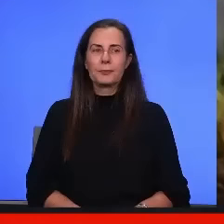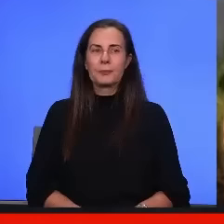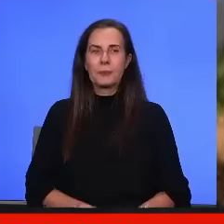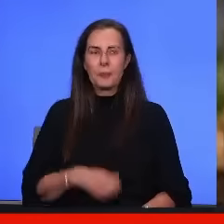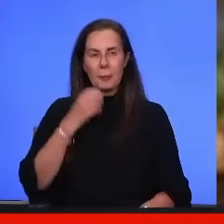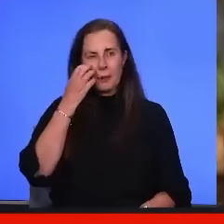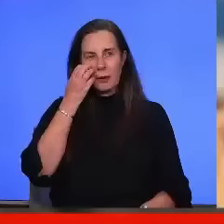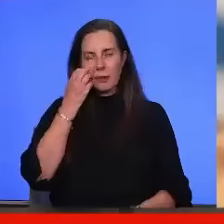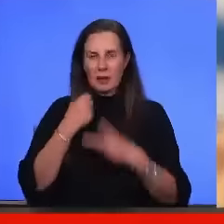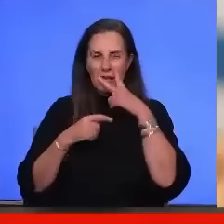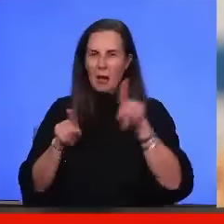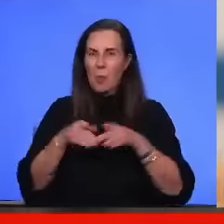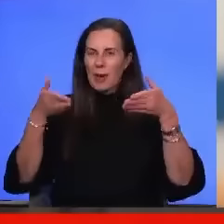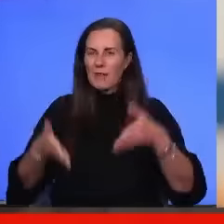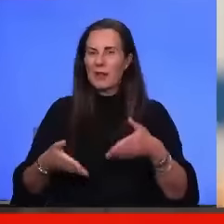אליכם. רק מקבל.